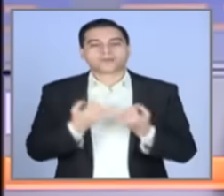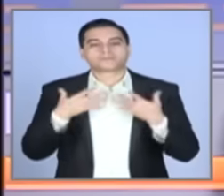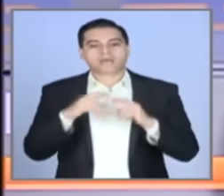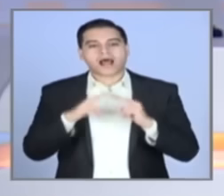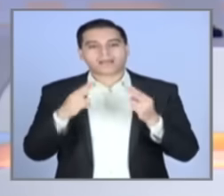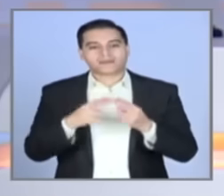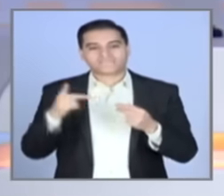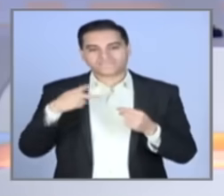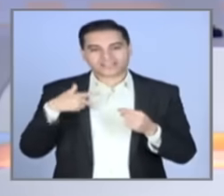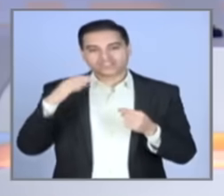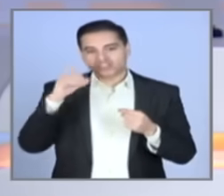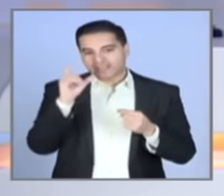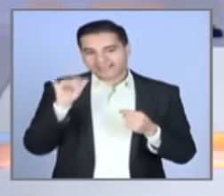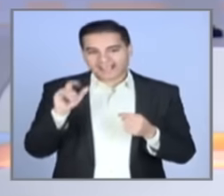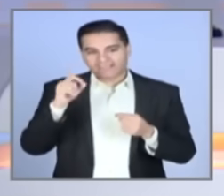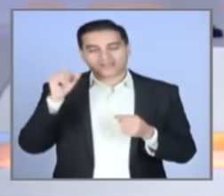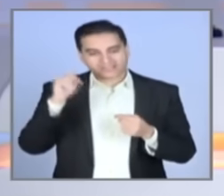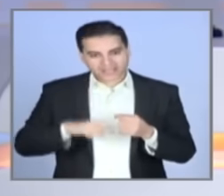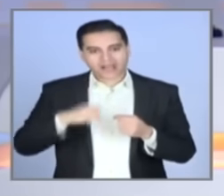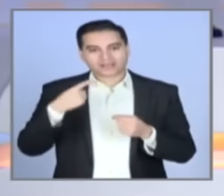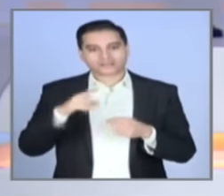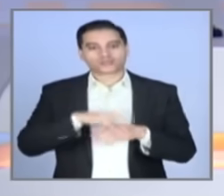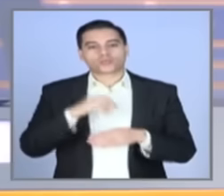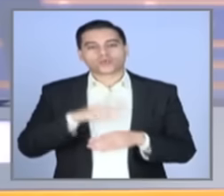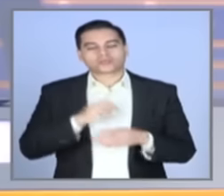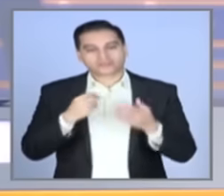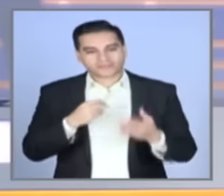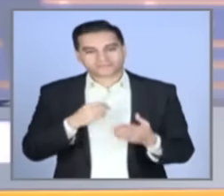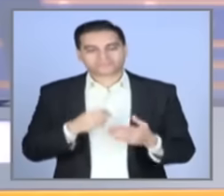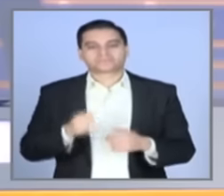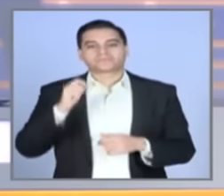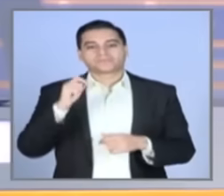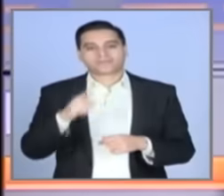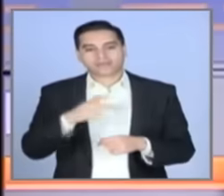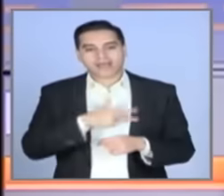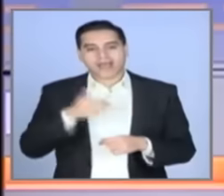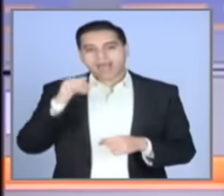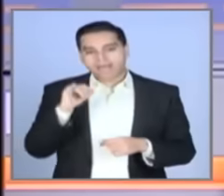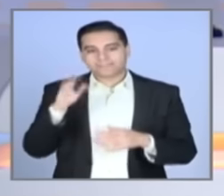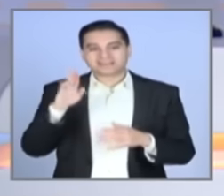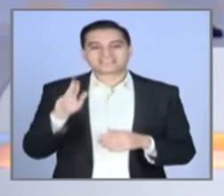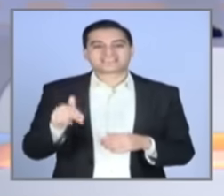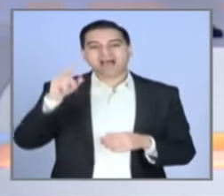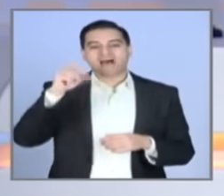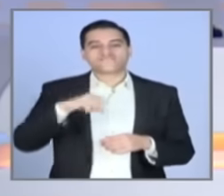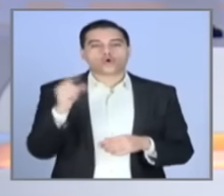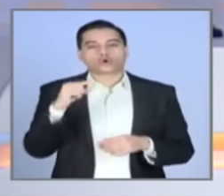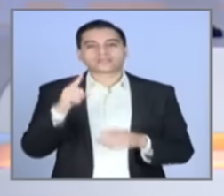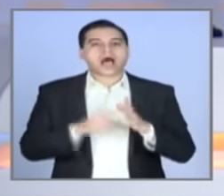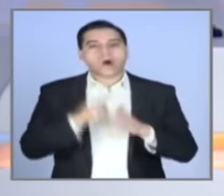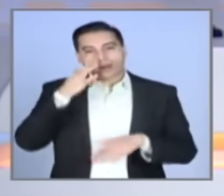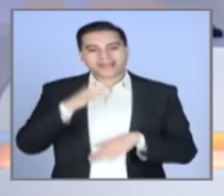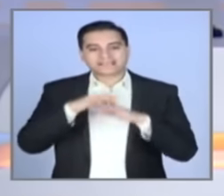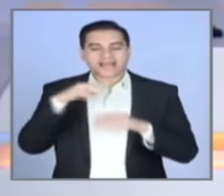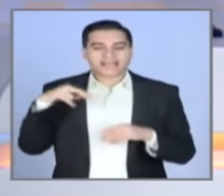قال في جنيف، هي فعلا في سويسرا. إت ستافورد هو أول إنسان يمشي على طول